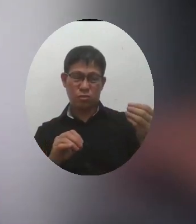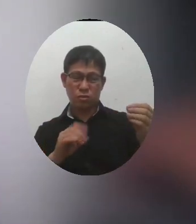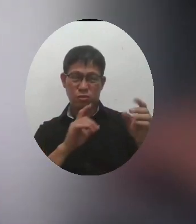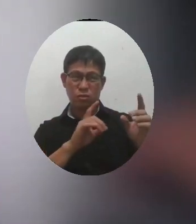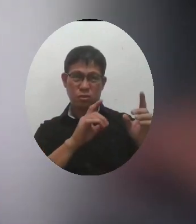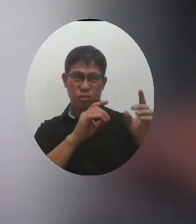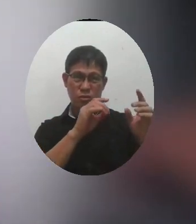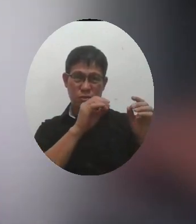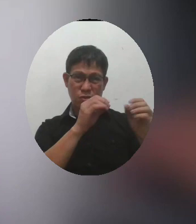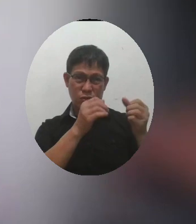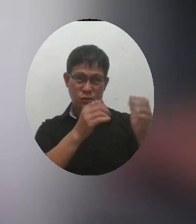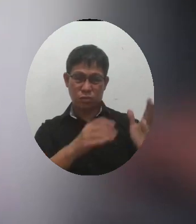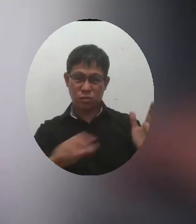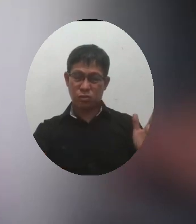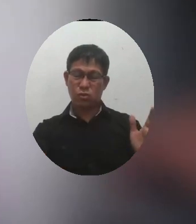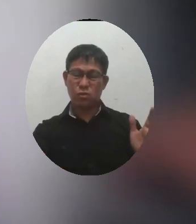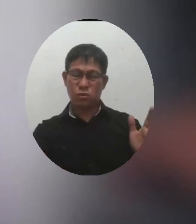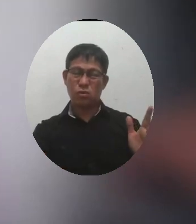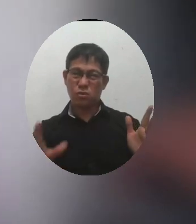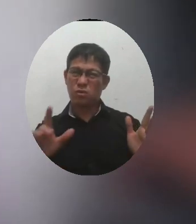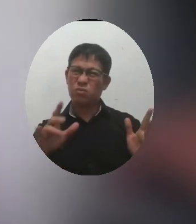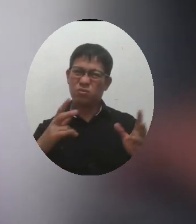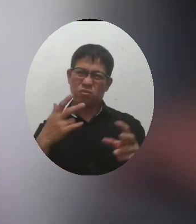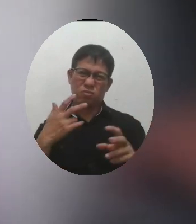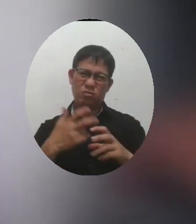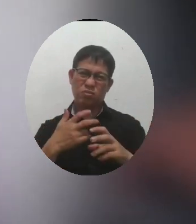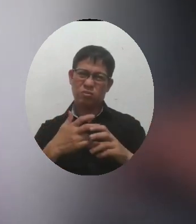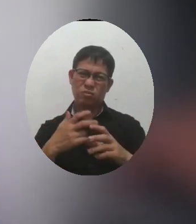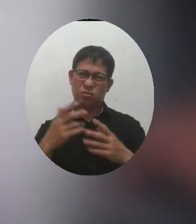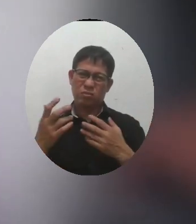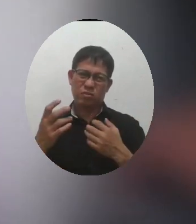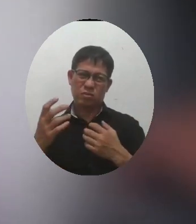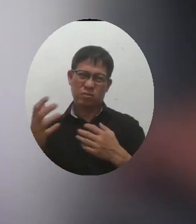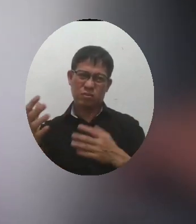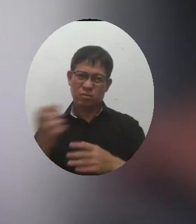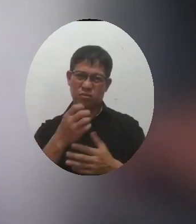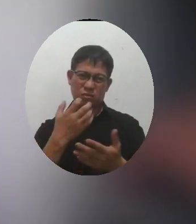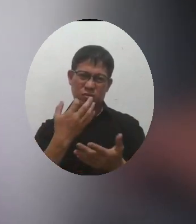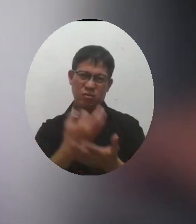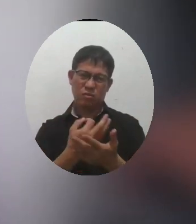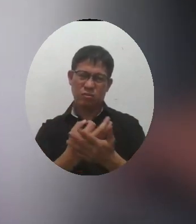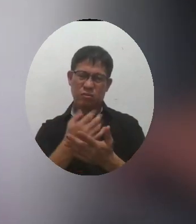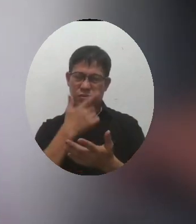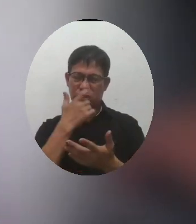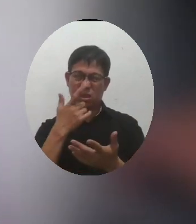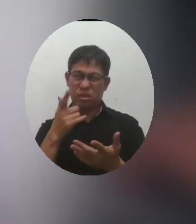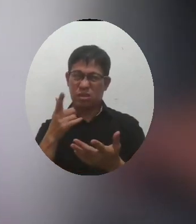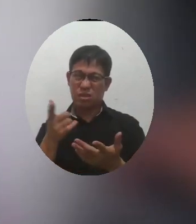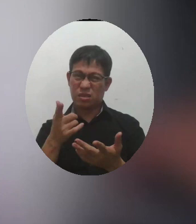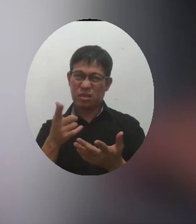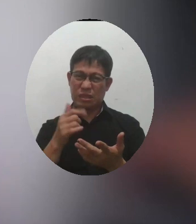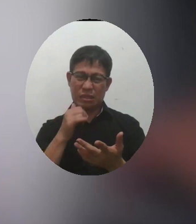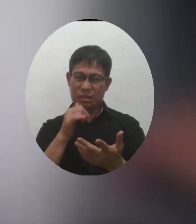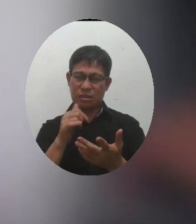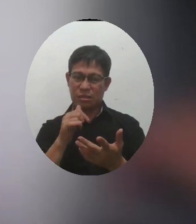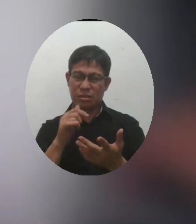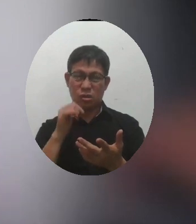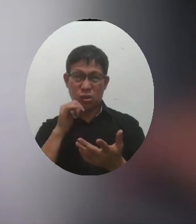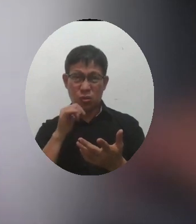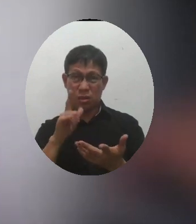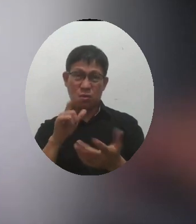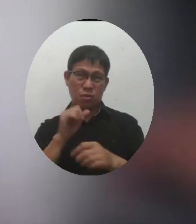kahoy. Hirap na hirap pa rin silang makaipon ng pera. Hindi rin kasi permanente ang trabaho sa